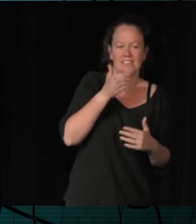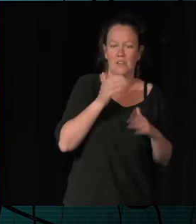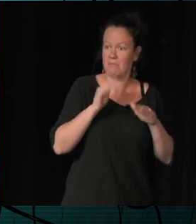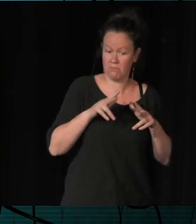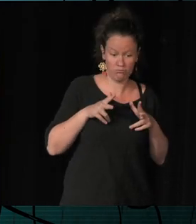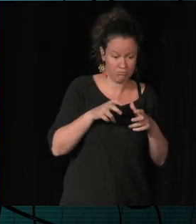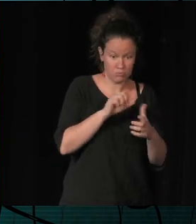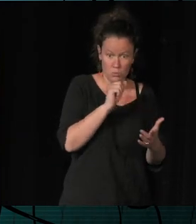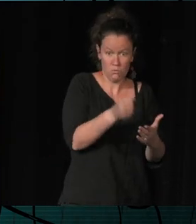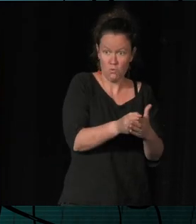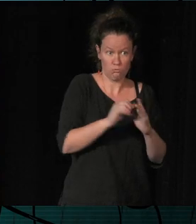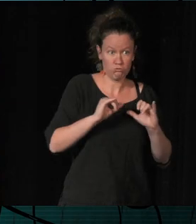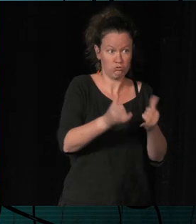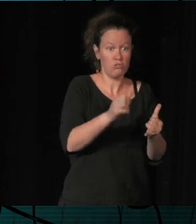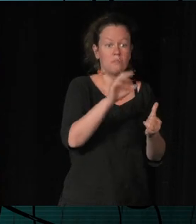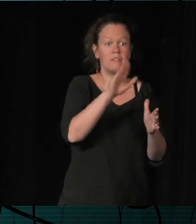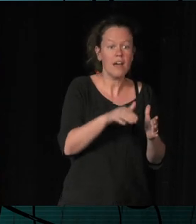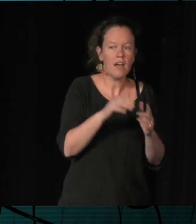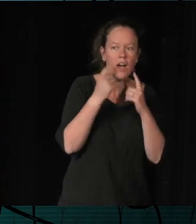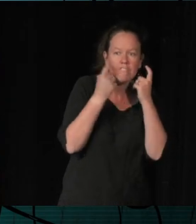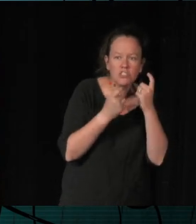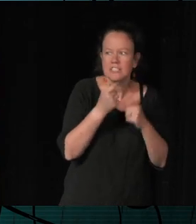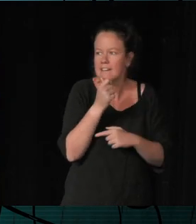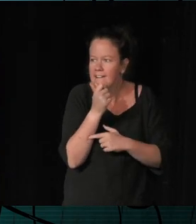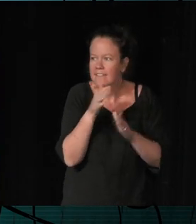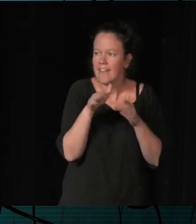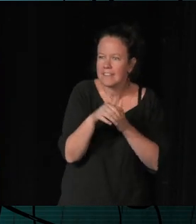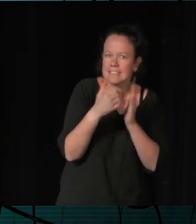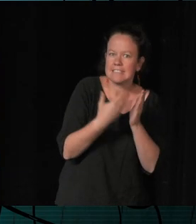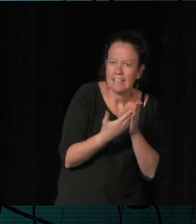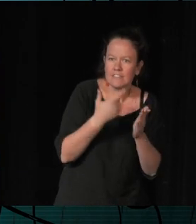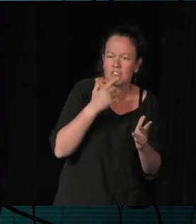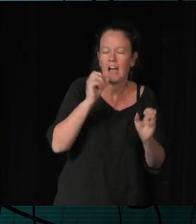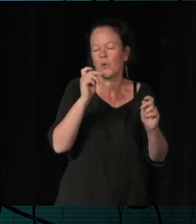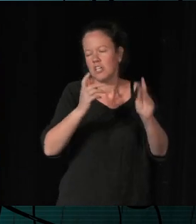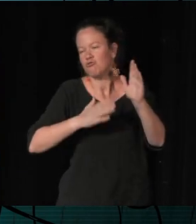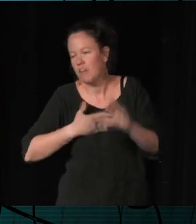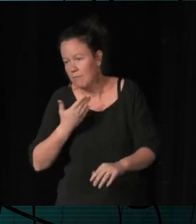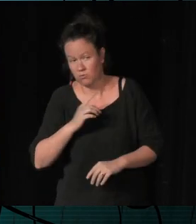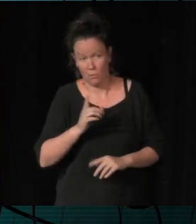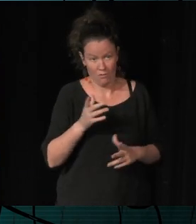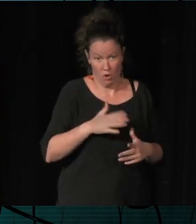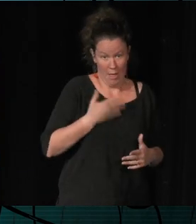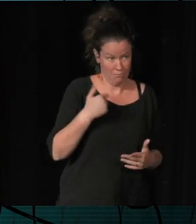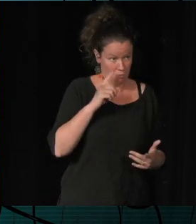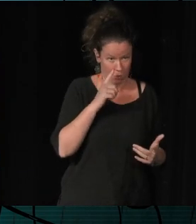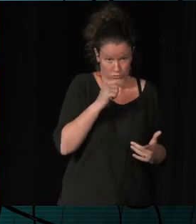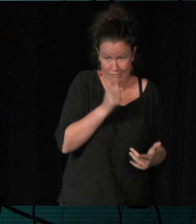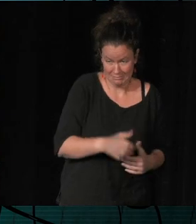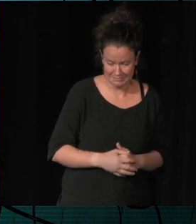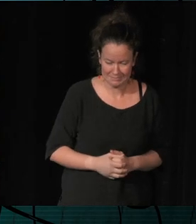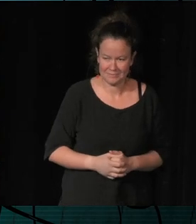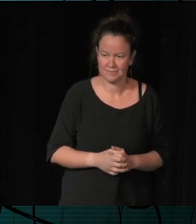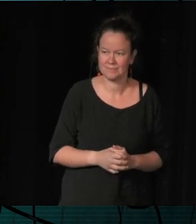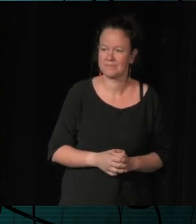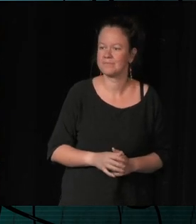qu'on peut en faire, quoi, qui n'a pas besoin d'être chargé de symbolique pour être apprécié. Je trouve aussi que c'est vachement mieux quand un monstre a une double lecture et